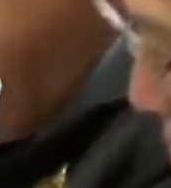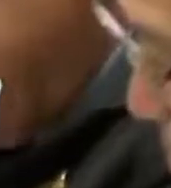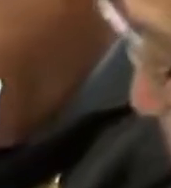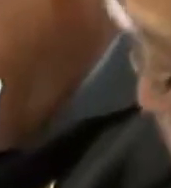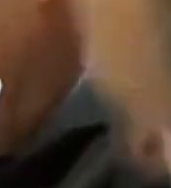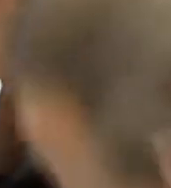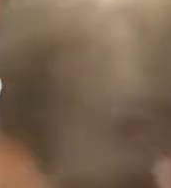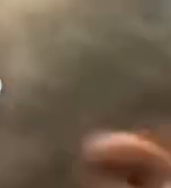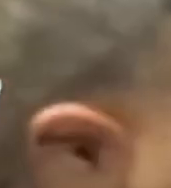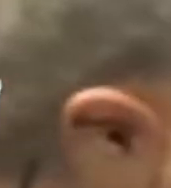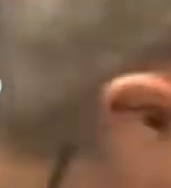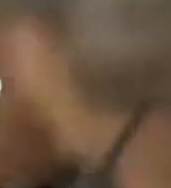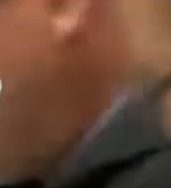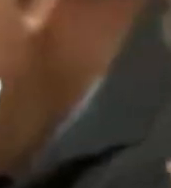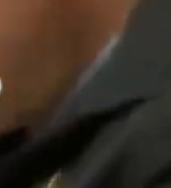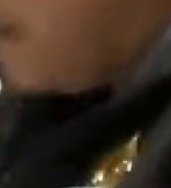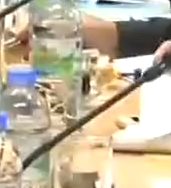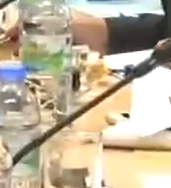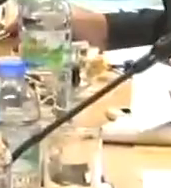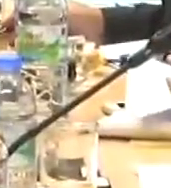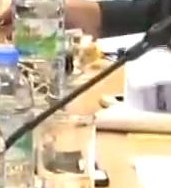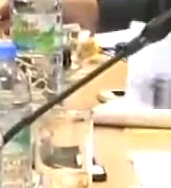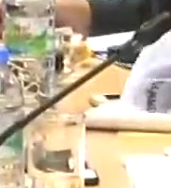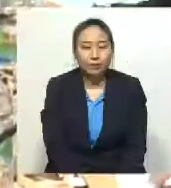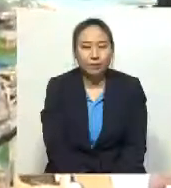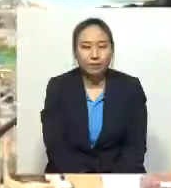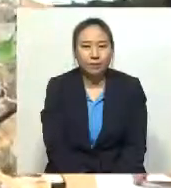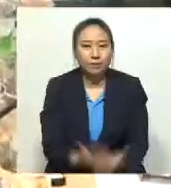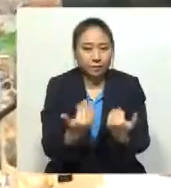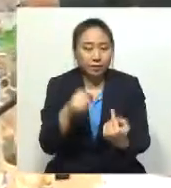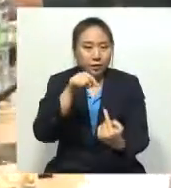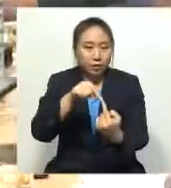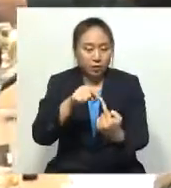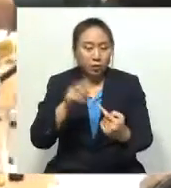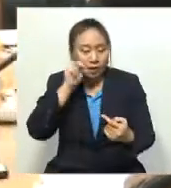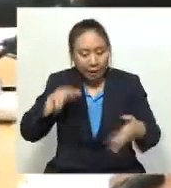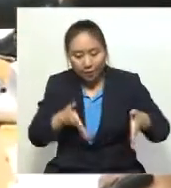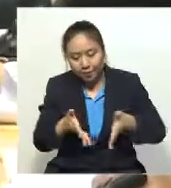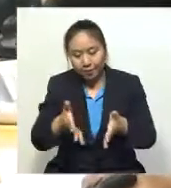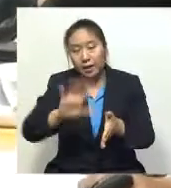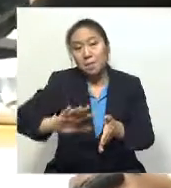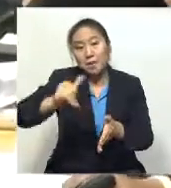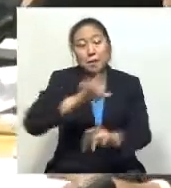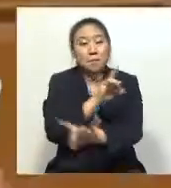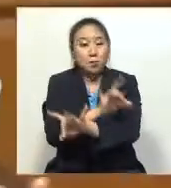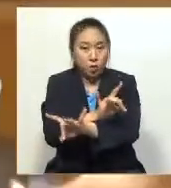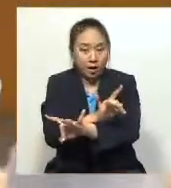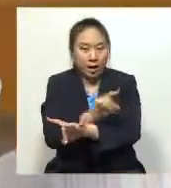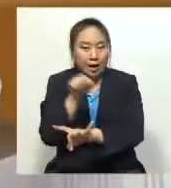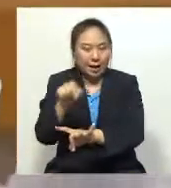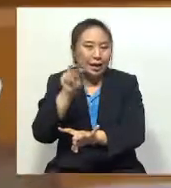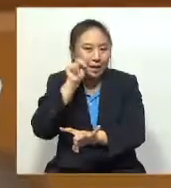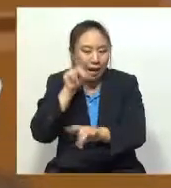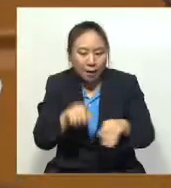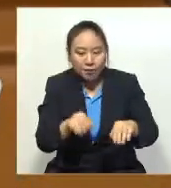อำเภอท่ายางอำเภอบ้านลาดจะไม่มีผลกระทบและเมื่อไหลผ่านเขตเทศบาลเมืองเพชรบุรีจะทำให้มีน้ำเอ่อท่วมในพื้น